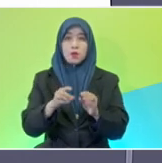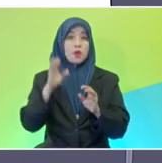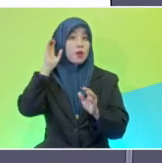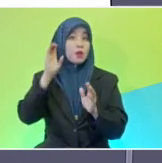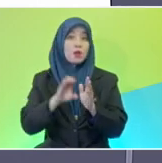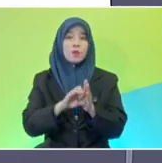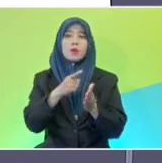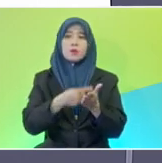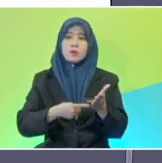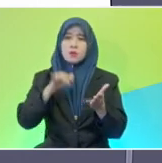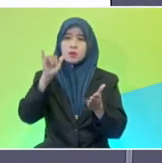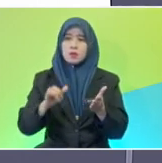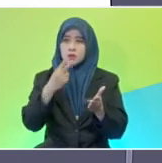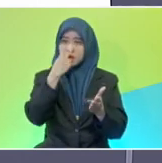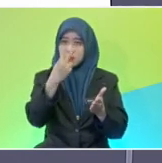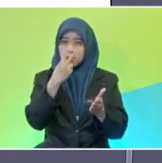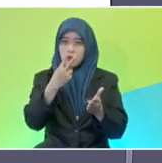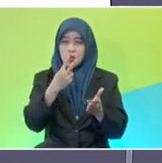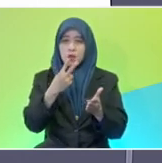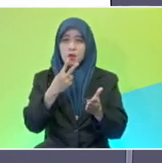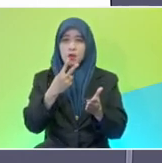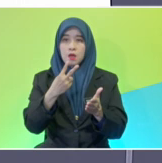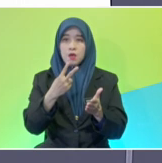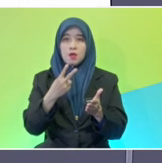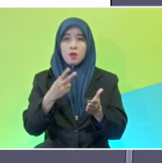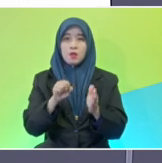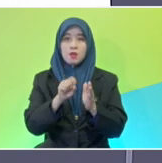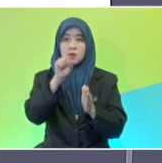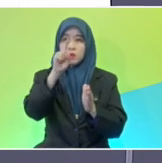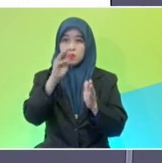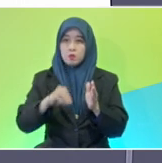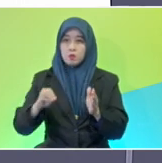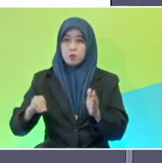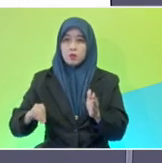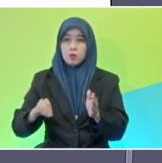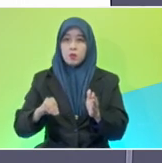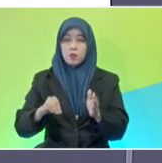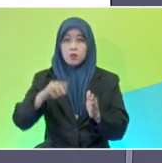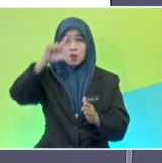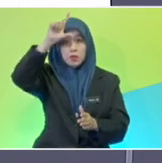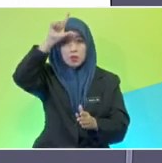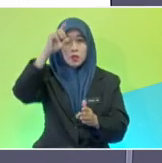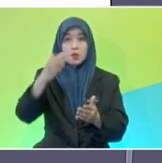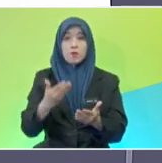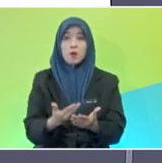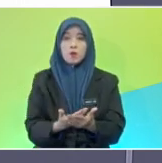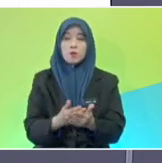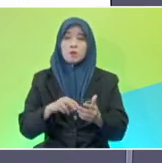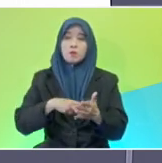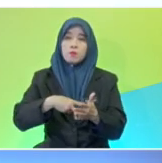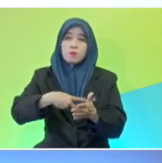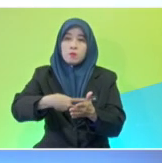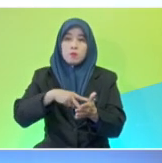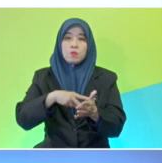yang kita dapat lihat melalui gambar tersebut? Itu dia. Seorang budak lelaki, dia baru bangun tidur. Ya, betul. Kebiasaannya